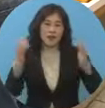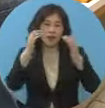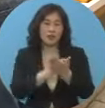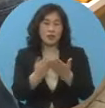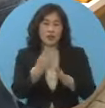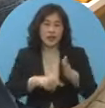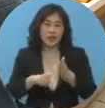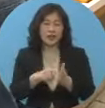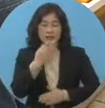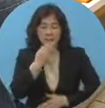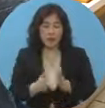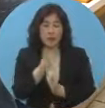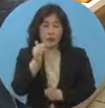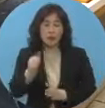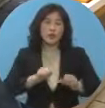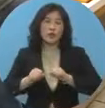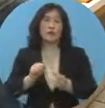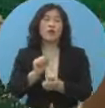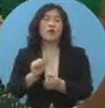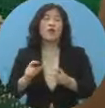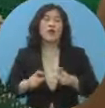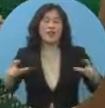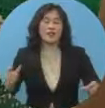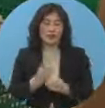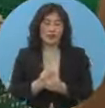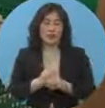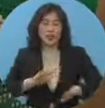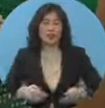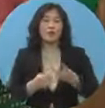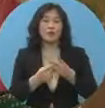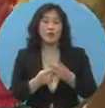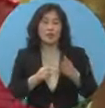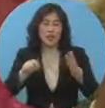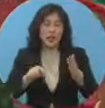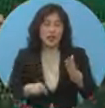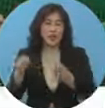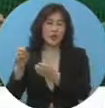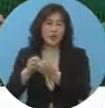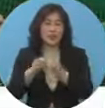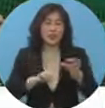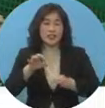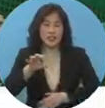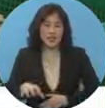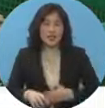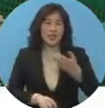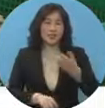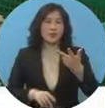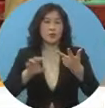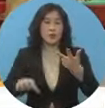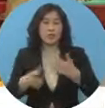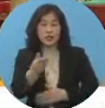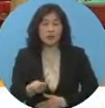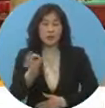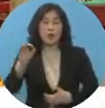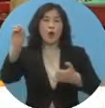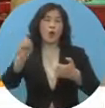착한 건물 주 운동이 확산되고 있는 가운데 전남도가 돈에 공술 시장 80 7곳에 임대료를 50%